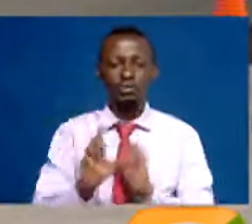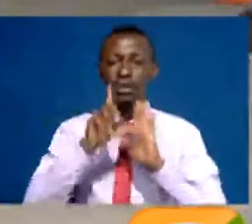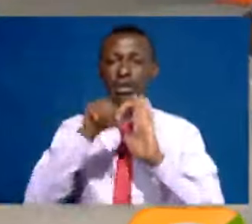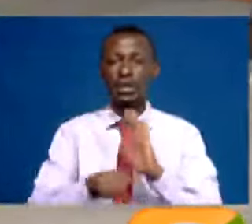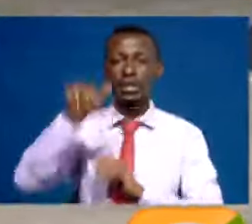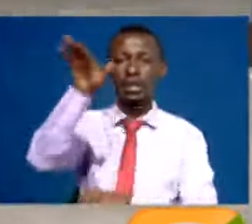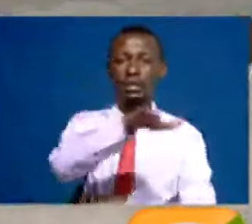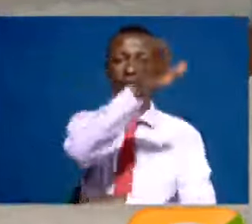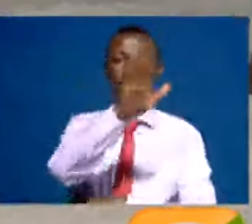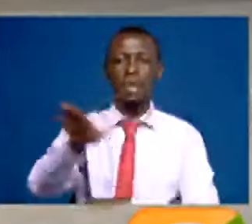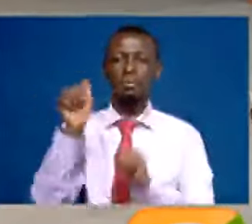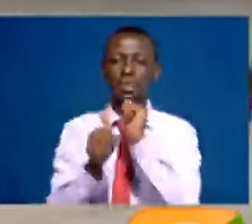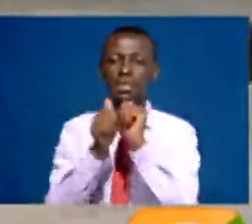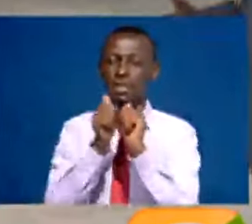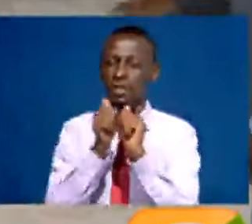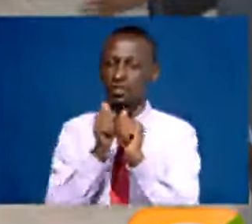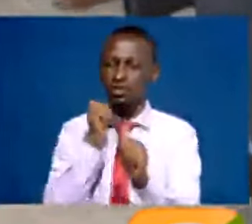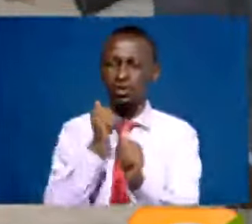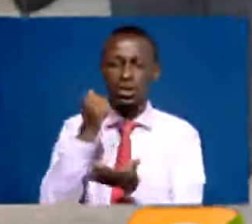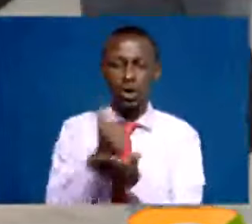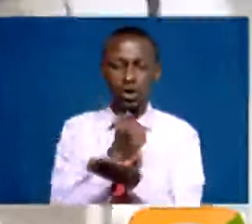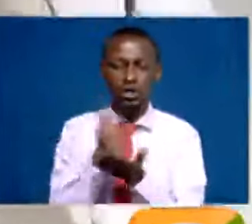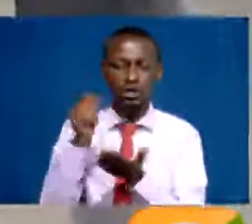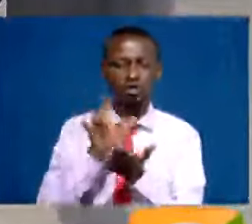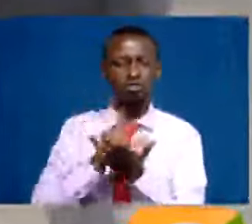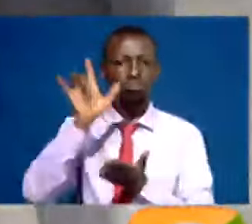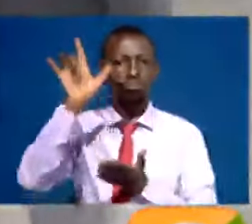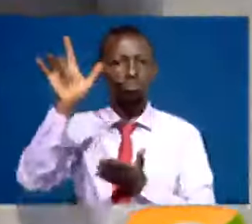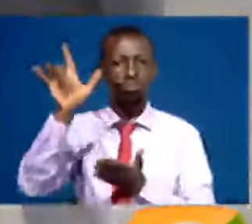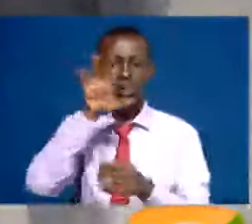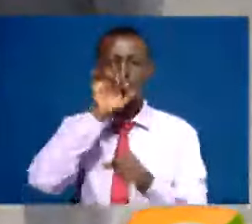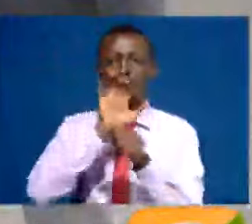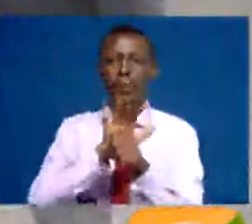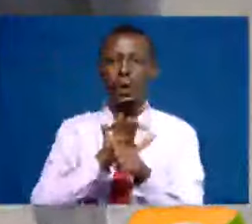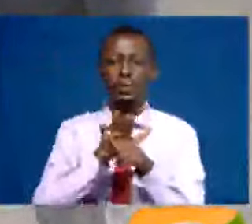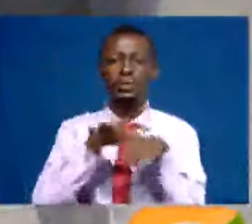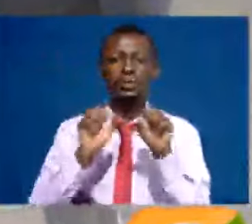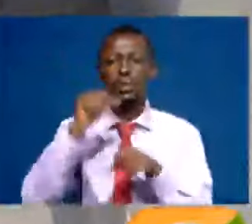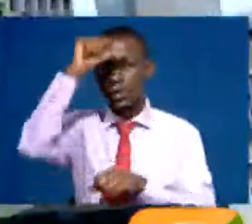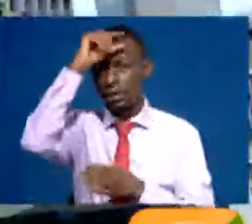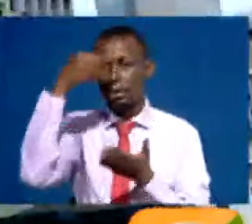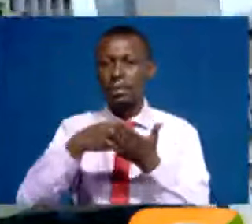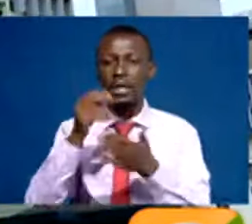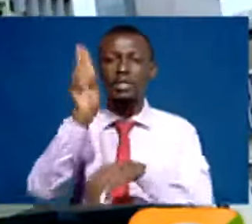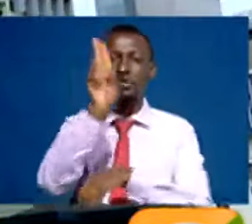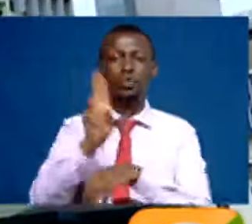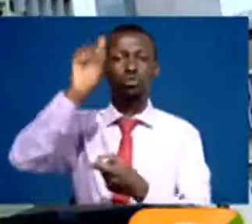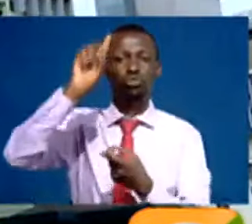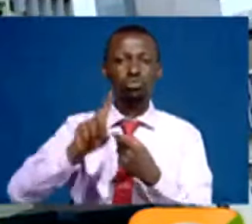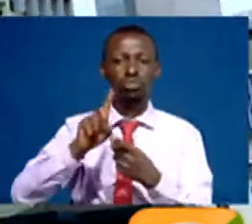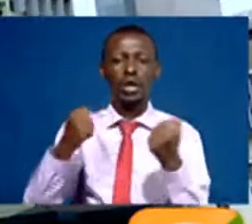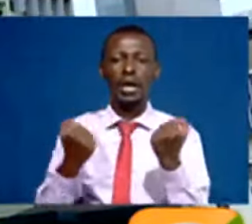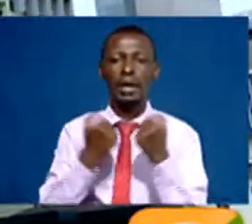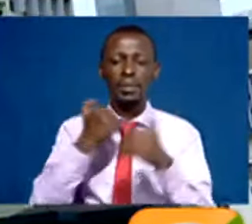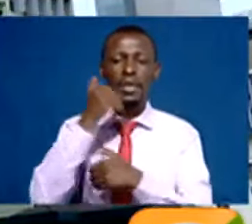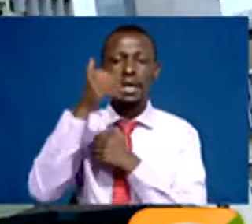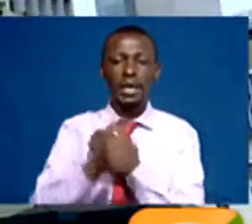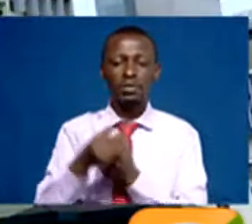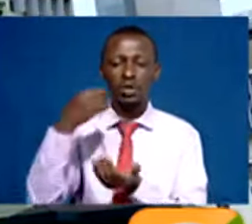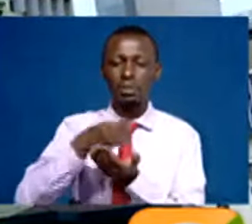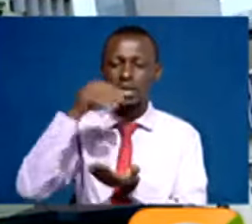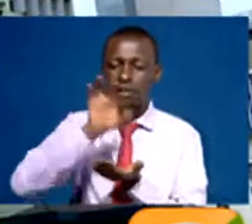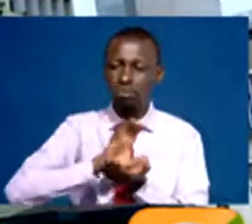bunge ilikataa ukaguzi wa safari hiyo. Ahadi ya kupunguza matumizi ya fedha serikalini zinakuja wakati mgao wa fedha kwa ofisi ya rais